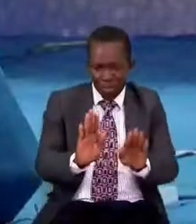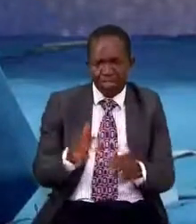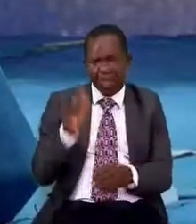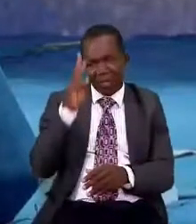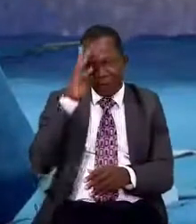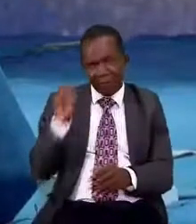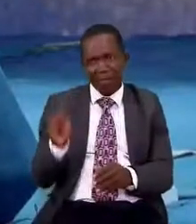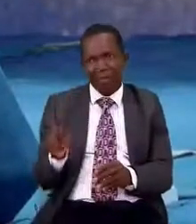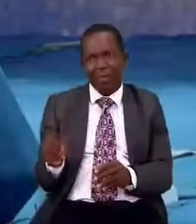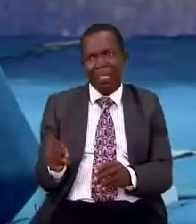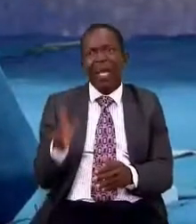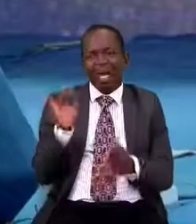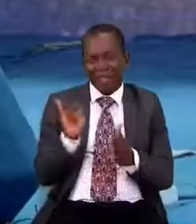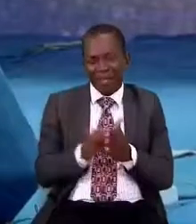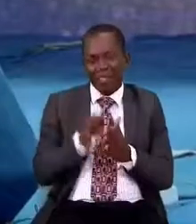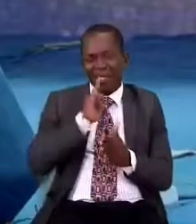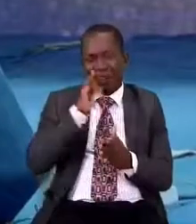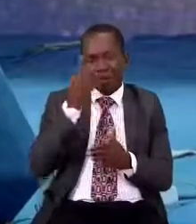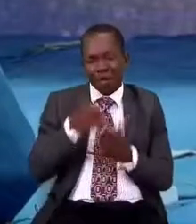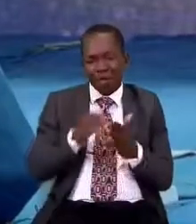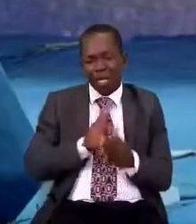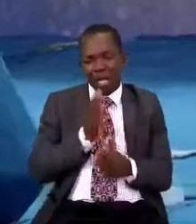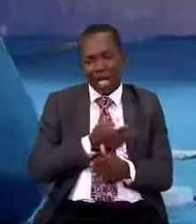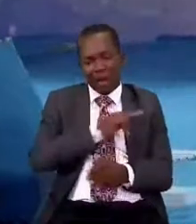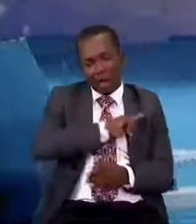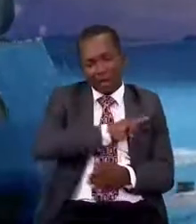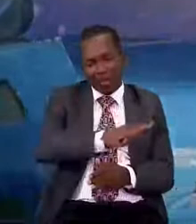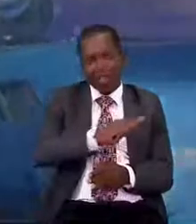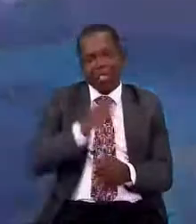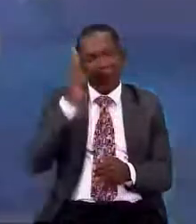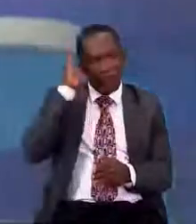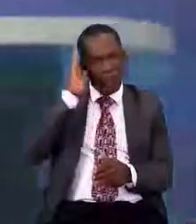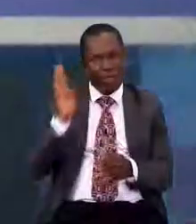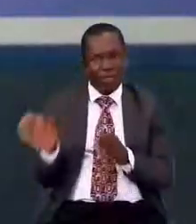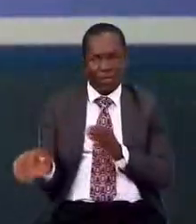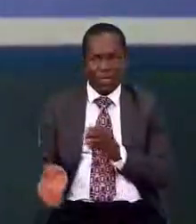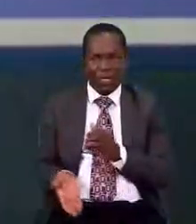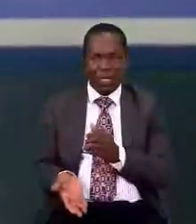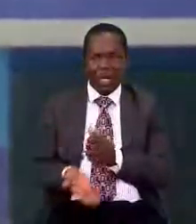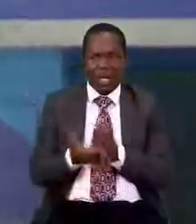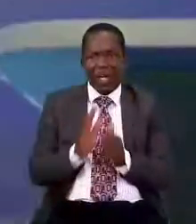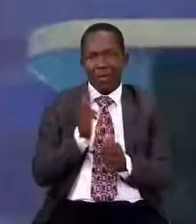que les conseillers font. Alors, nous leur aidons. Nous leur passons la main.